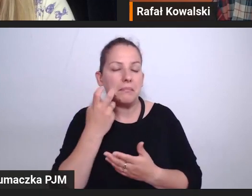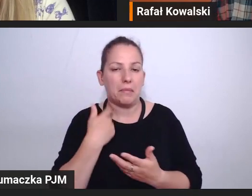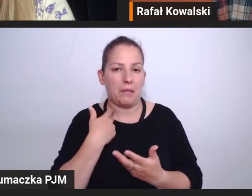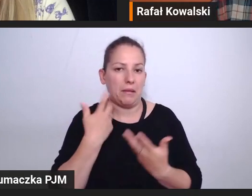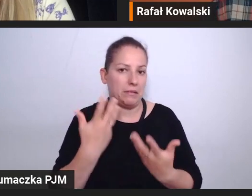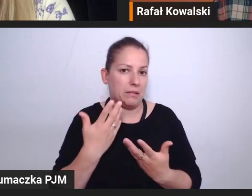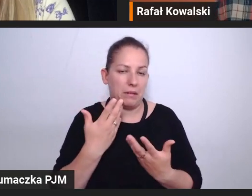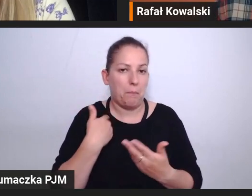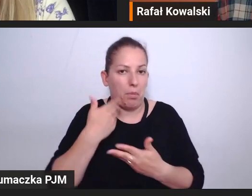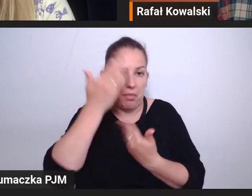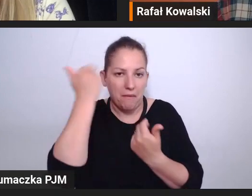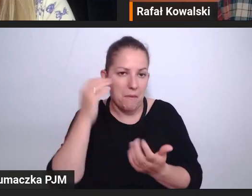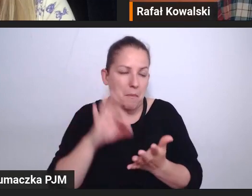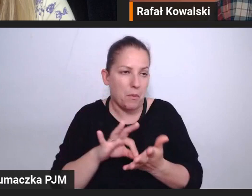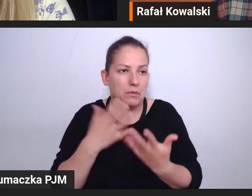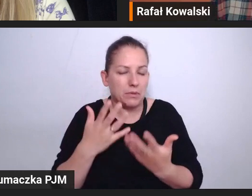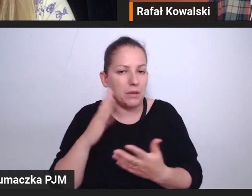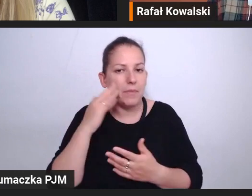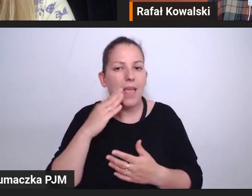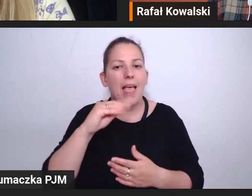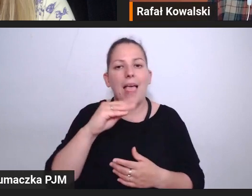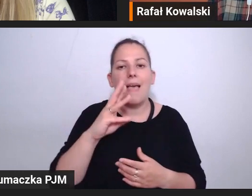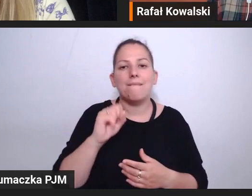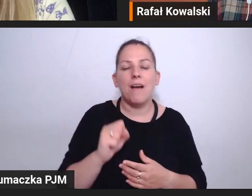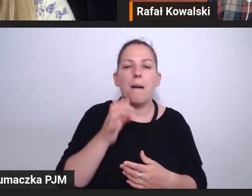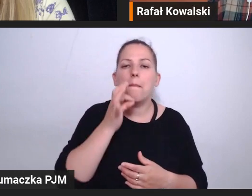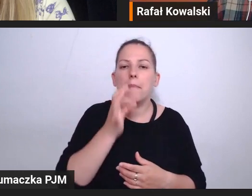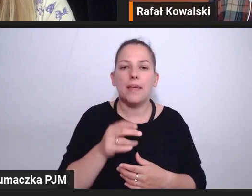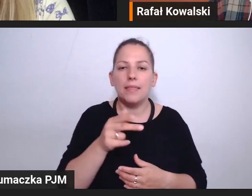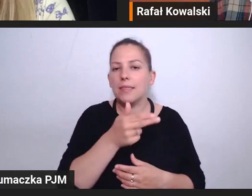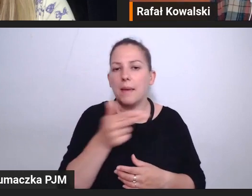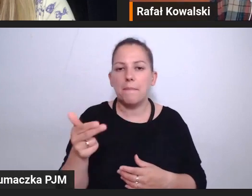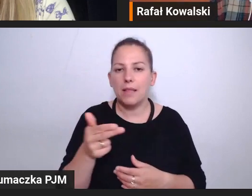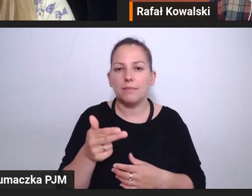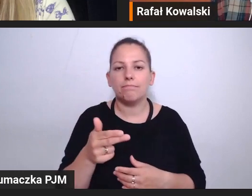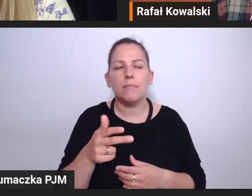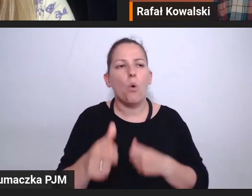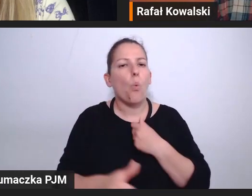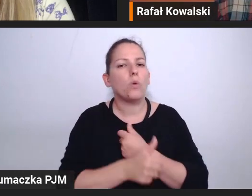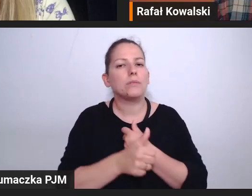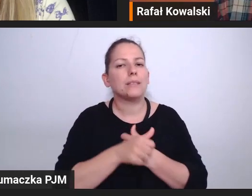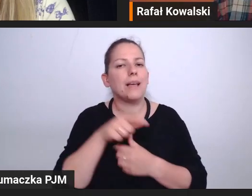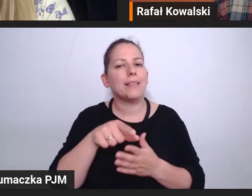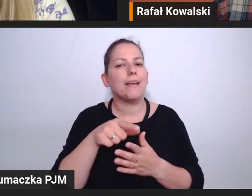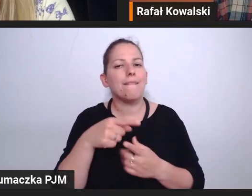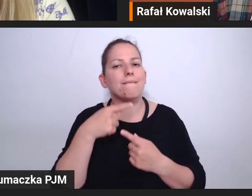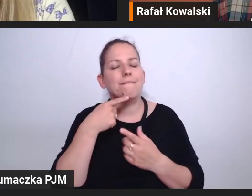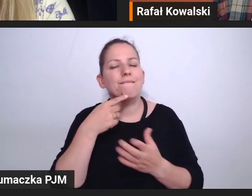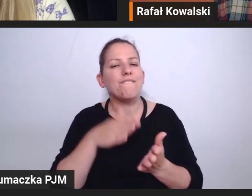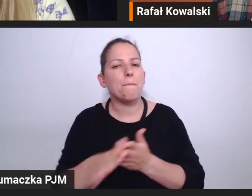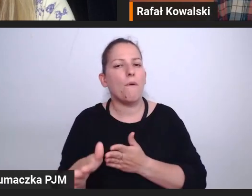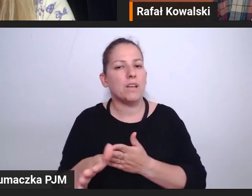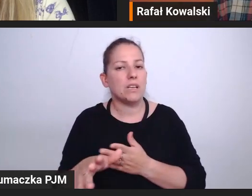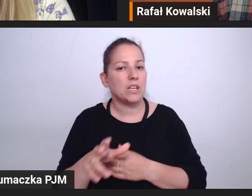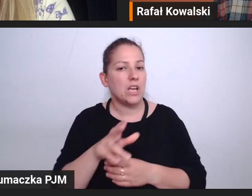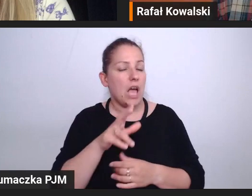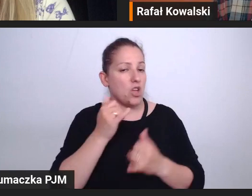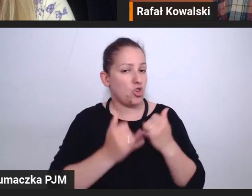o to zapytam. Pyta Ewa. Dotyczy pytanie uzasadnienia tego wypowiedzenia. A czy jak